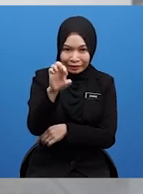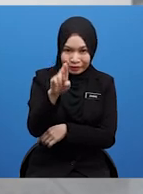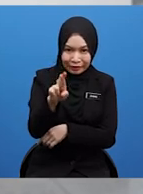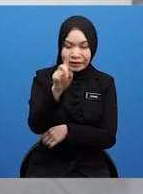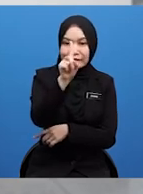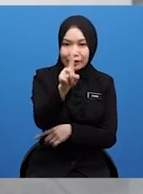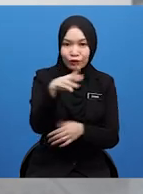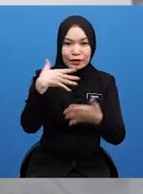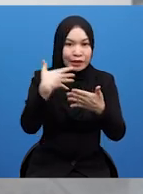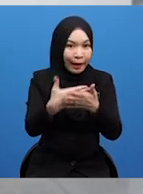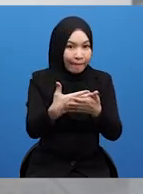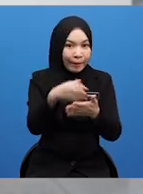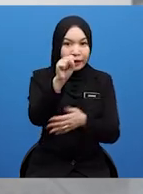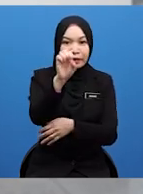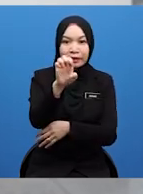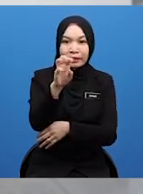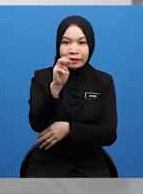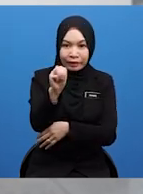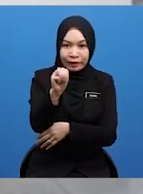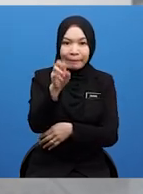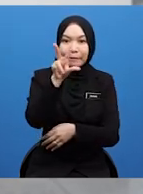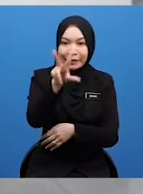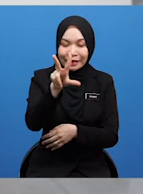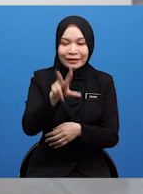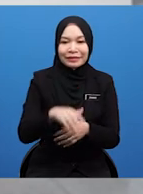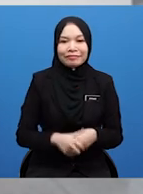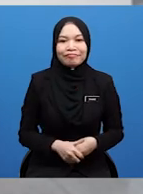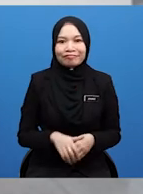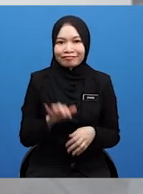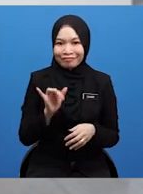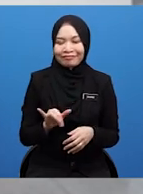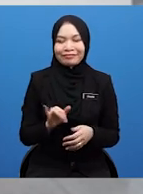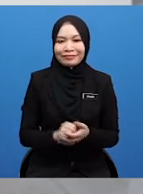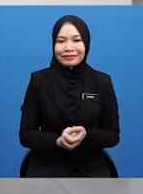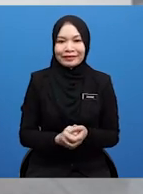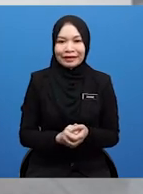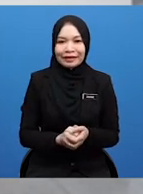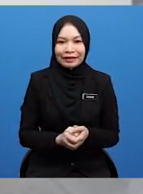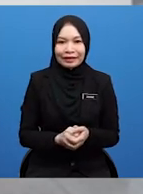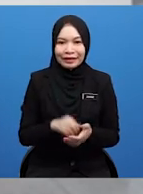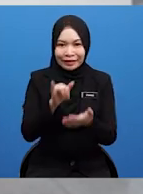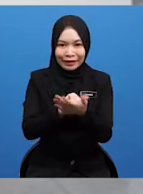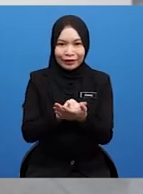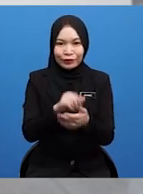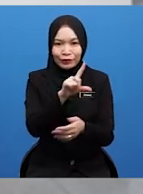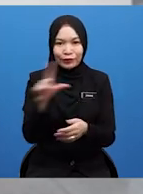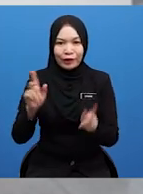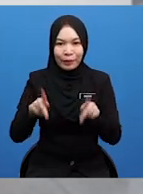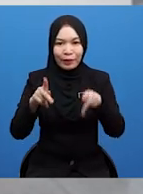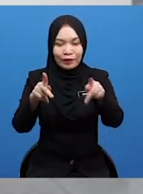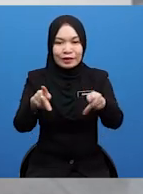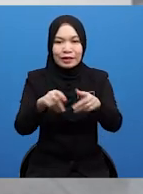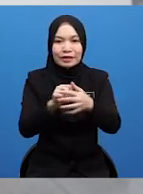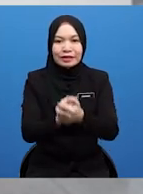otot empat kali dan juga para pelajar sekalian begitulah serba sedikit Sebenarnya apa yang dikatakan proses apresiasi karya